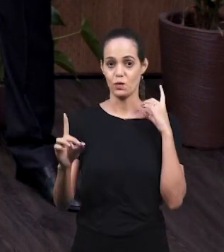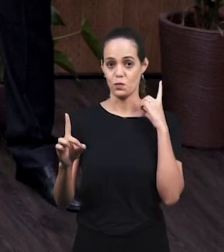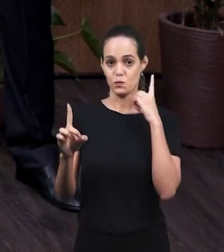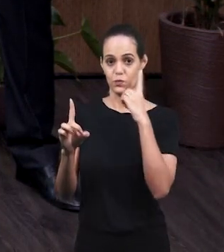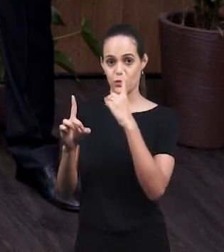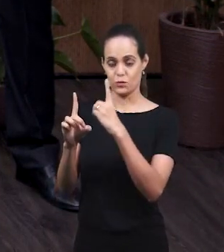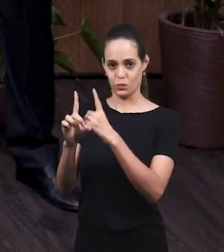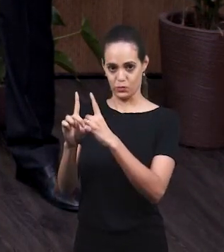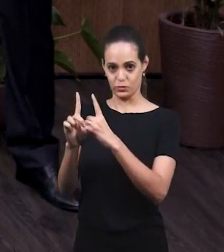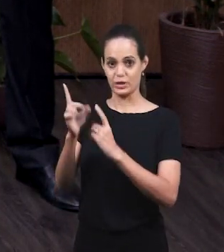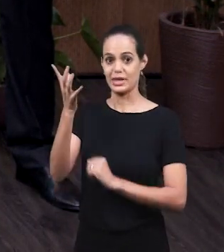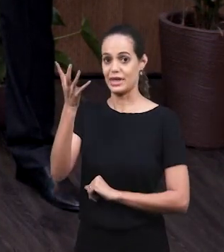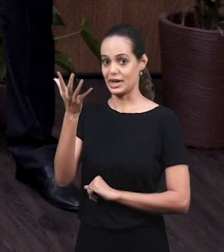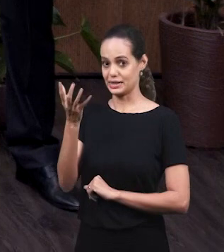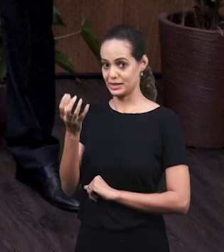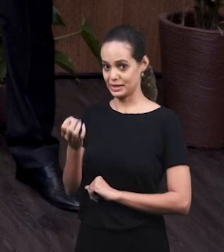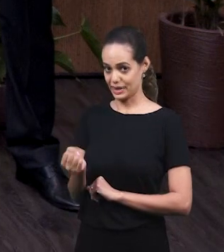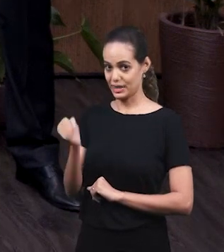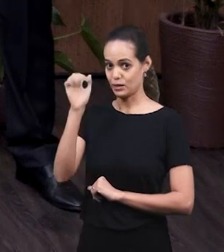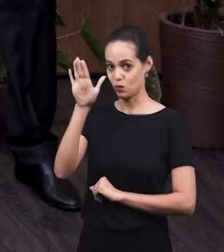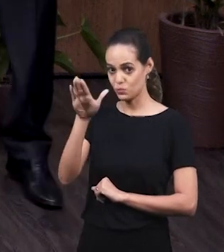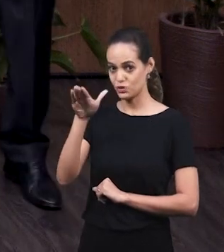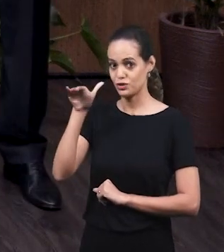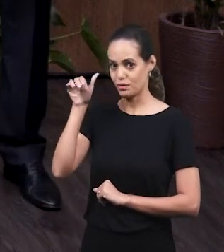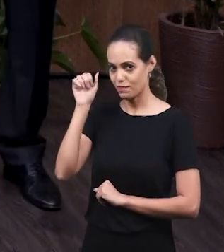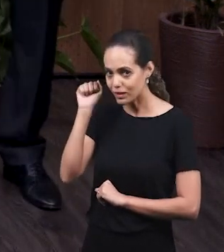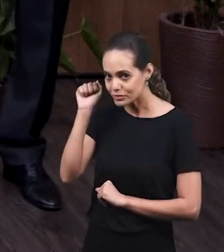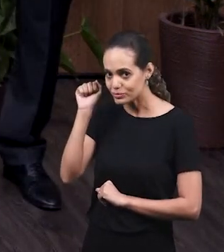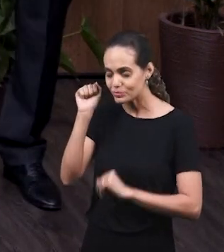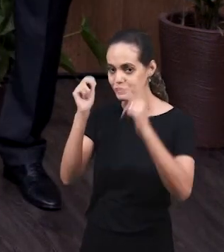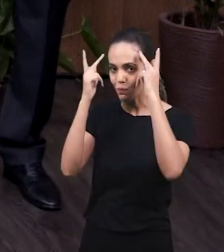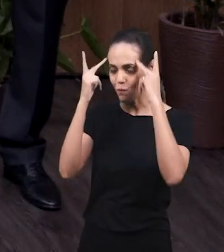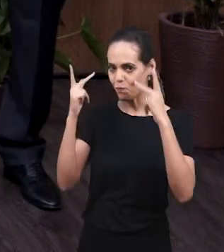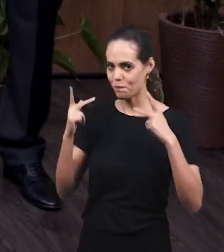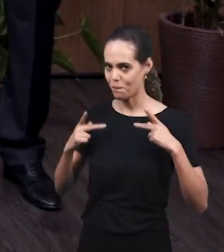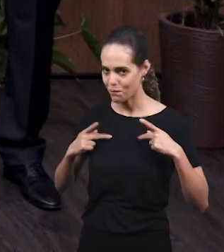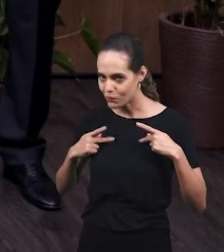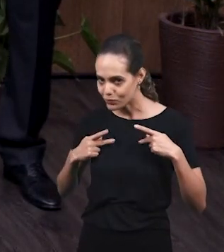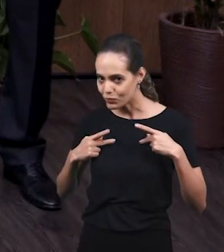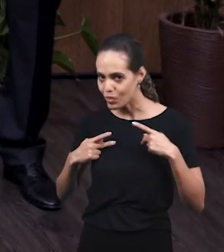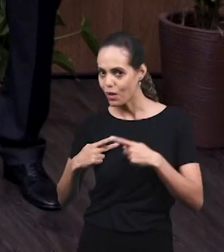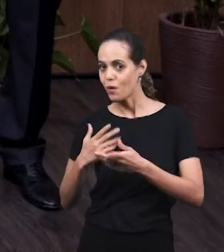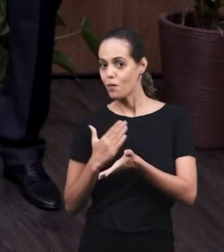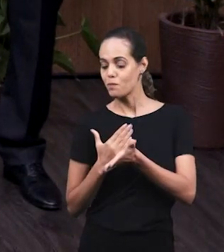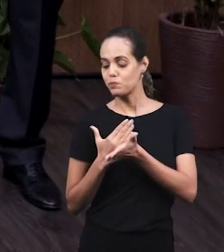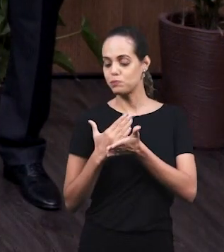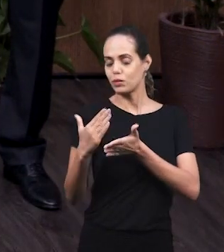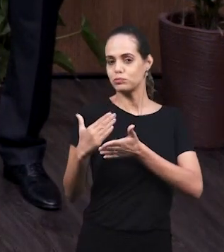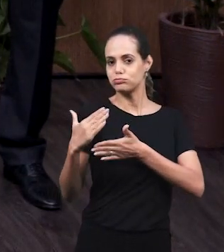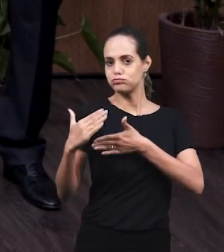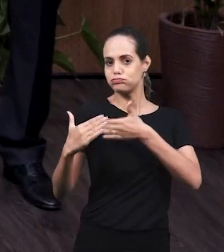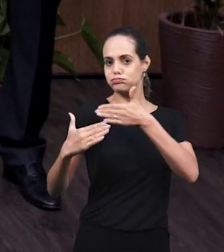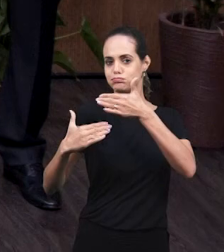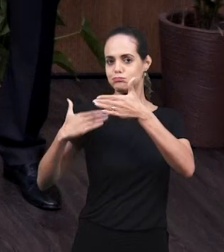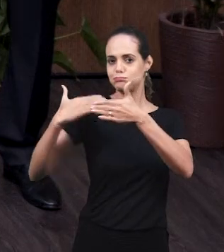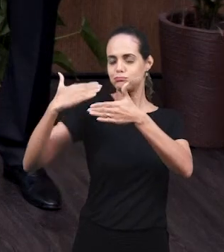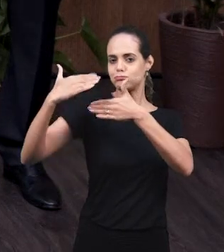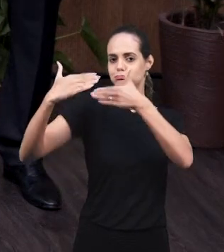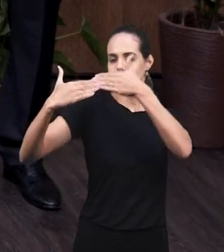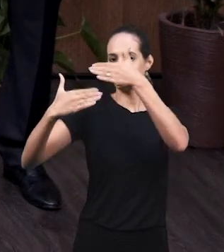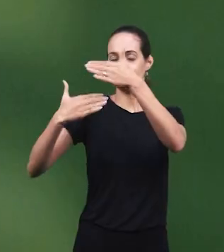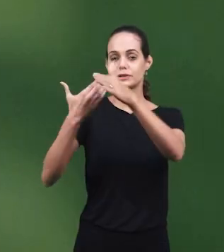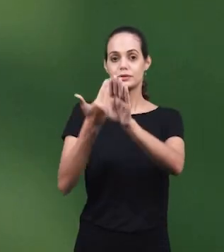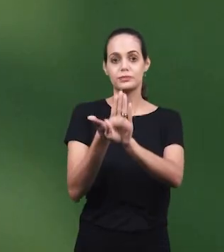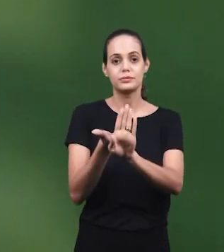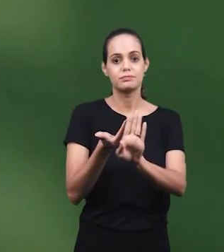il a accepté l'appel, l'homme, il commence à marcher dans la présence de Dieu, dans un processus